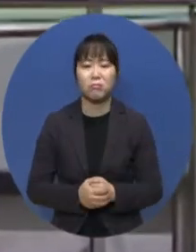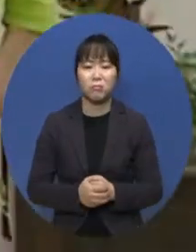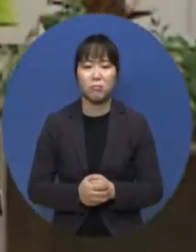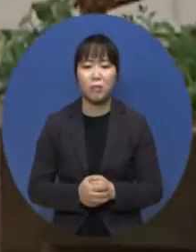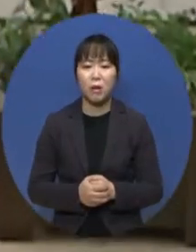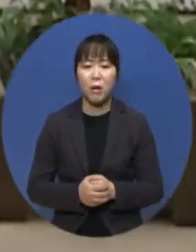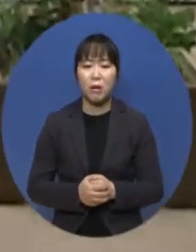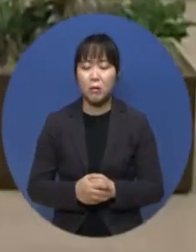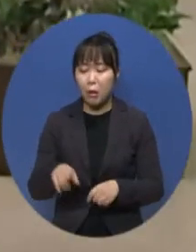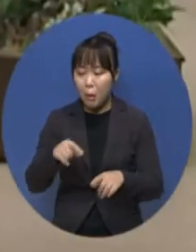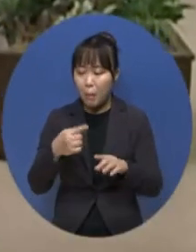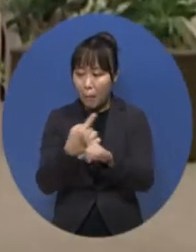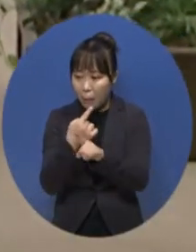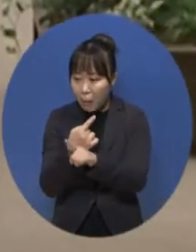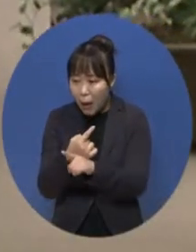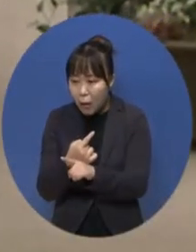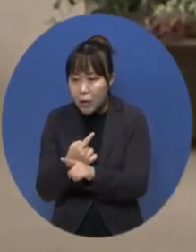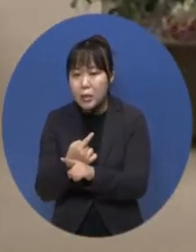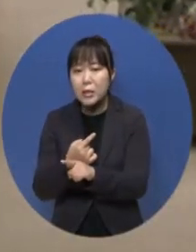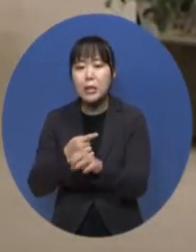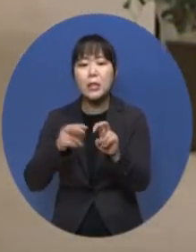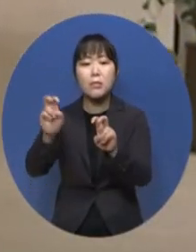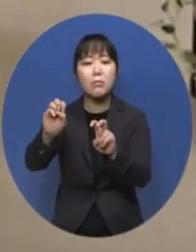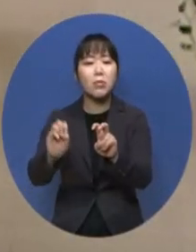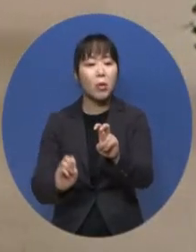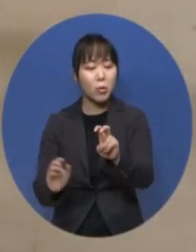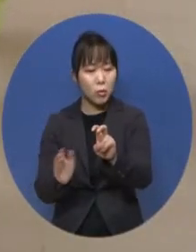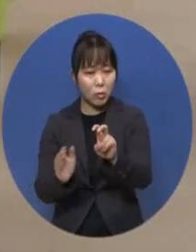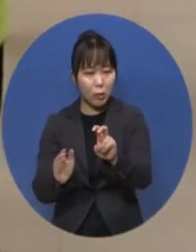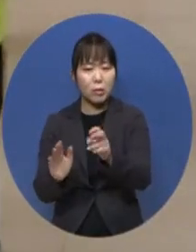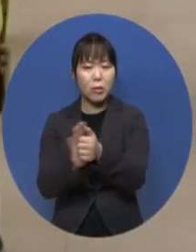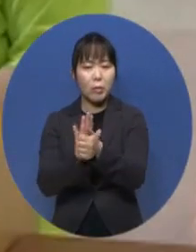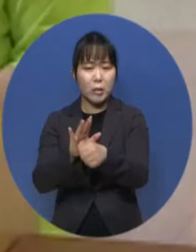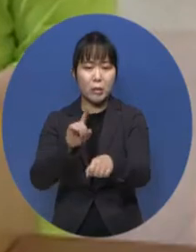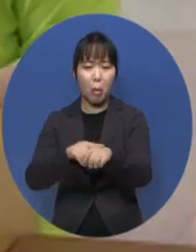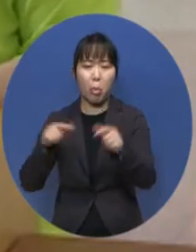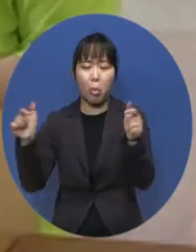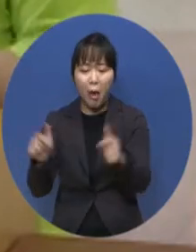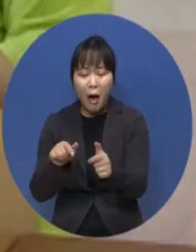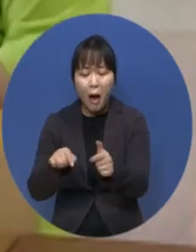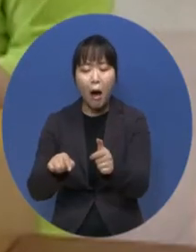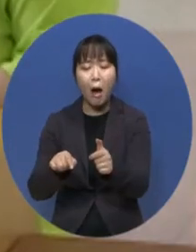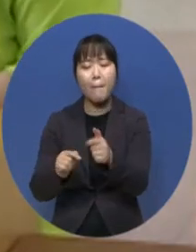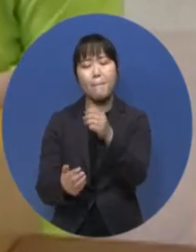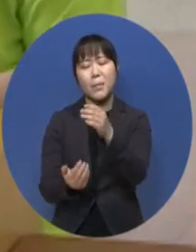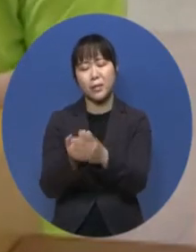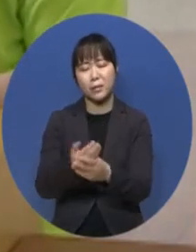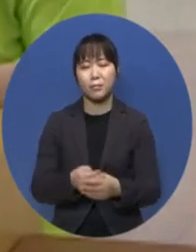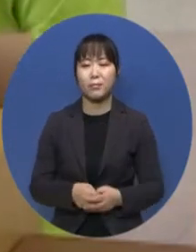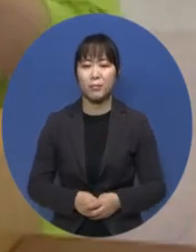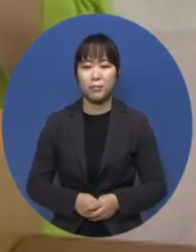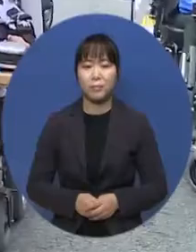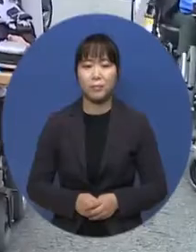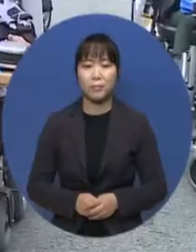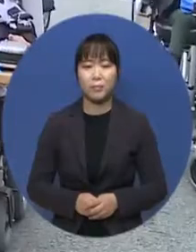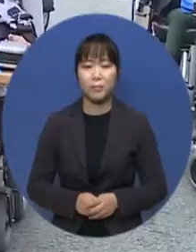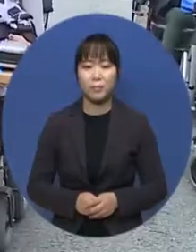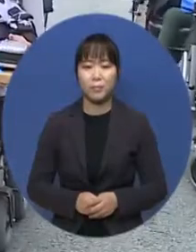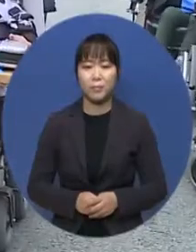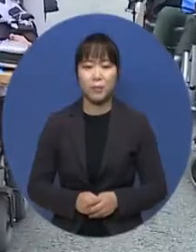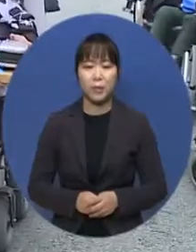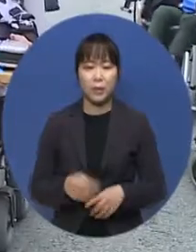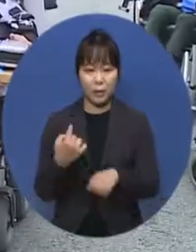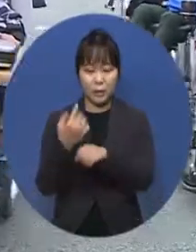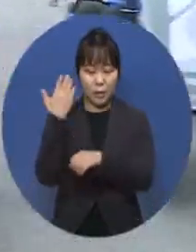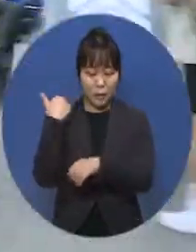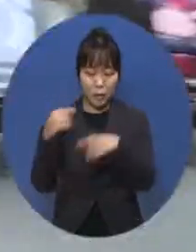오히려 갱신조사를 받은 약 20%는 서비스 시간이 줄어드는 일이 발생한 것입니다. 지난